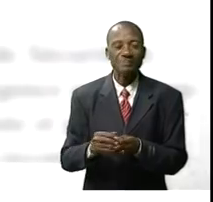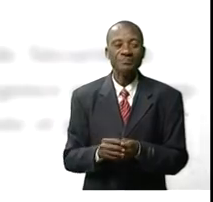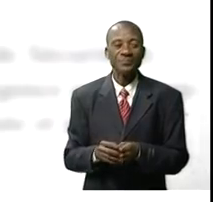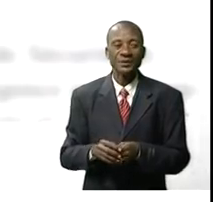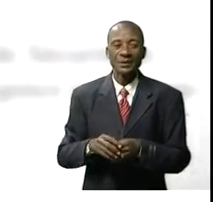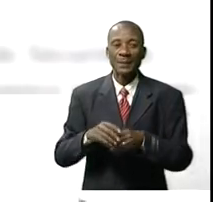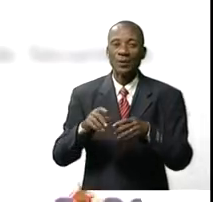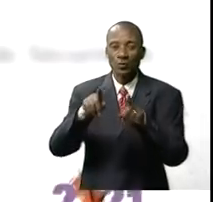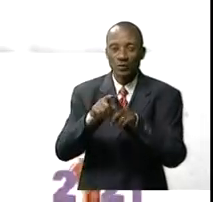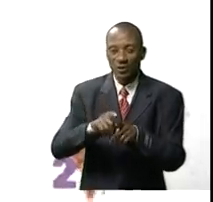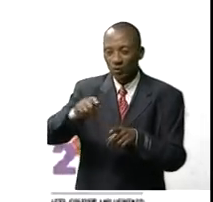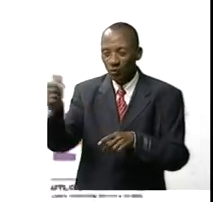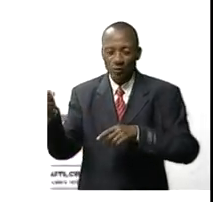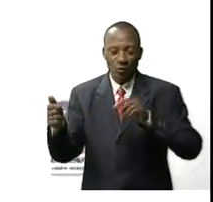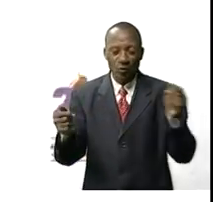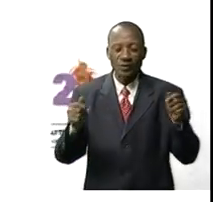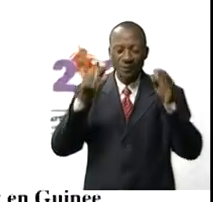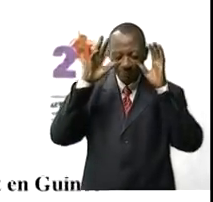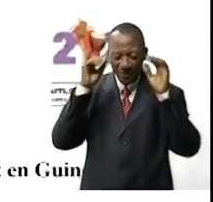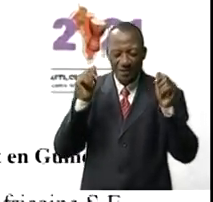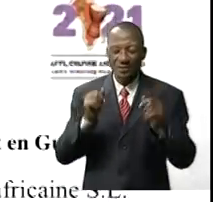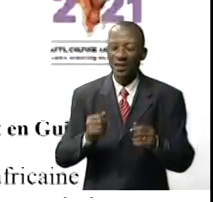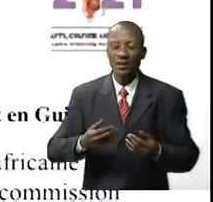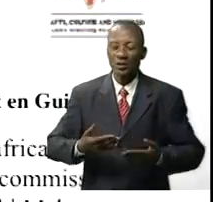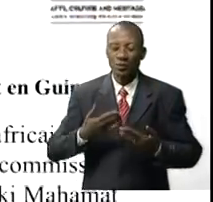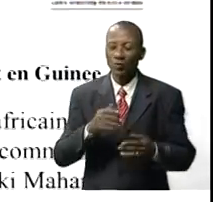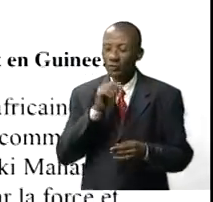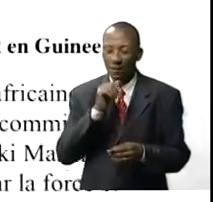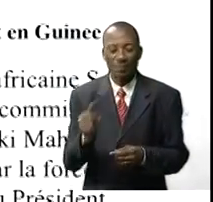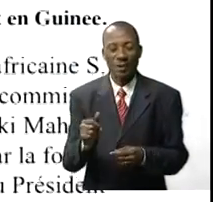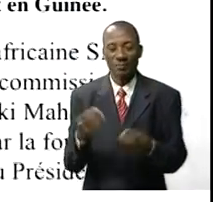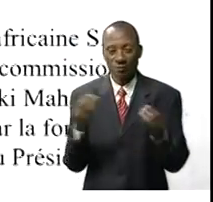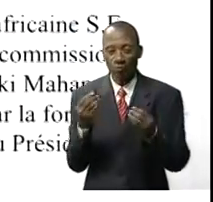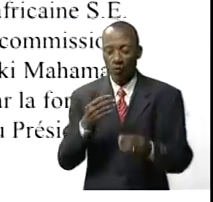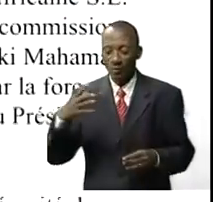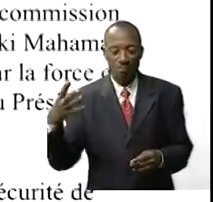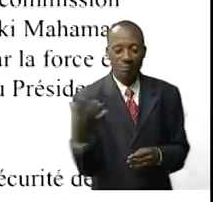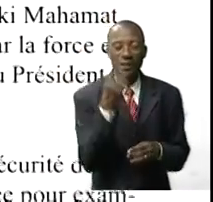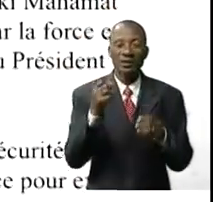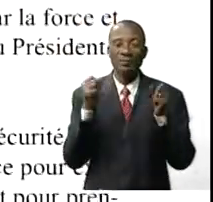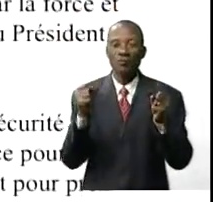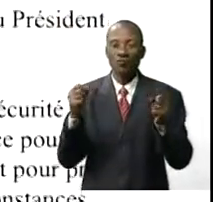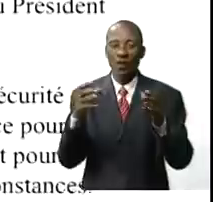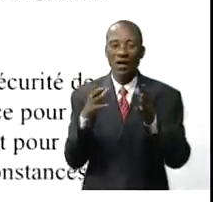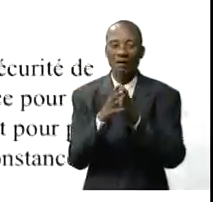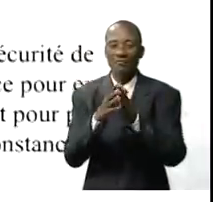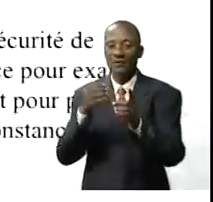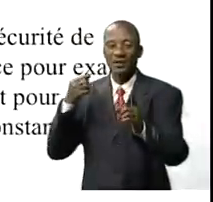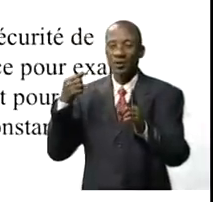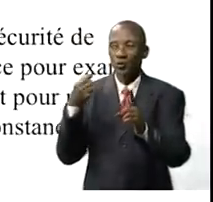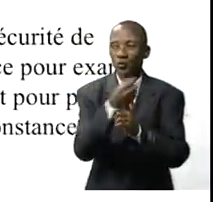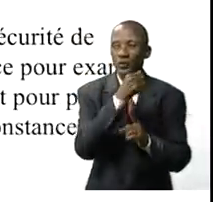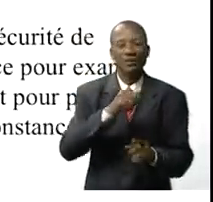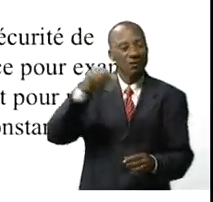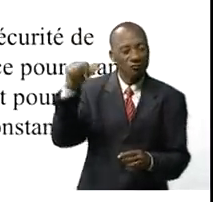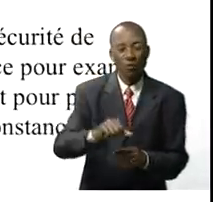commission de l'Union africaine, ont réagi condamnant toute prise de pouvoir par la force et demande la libération immédiate du président Alpha